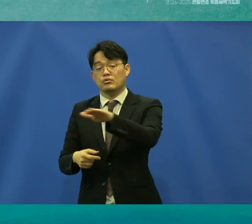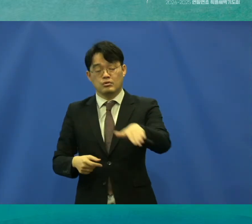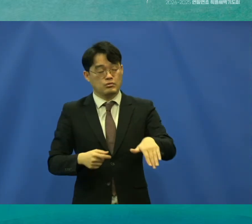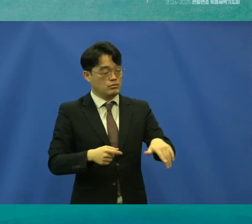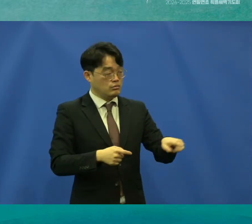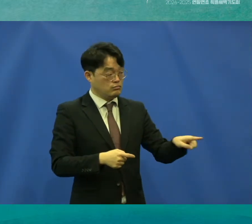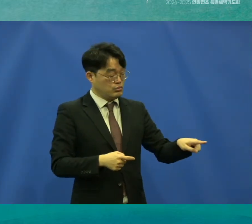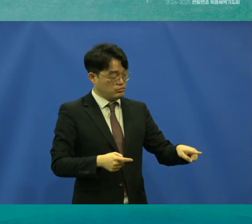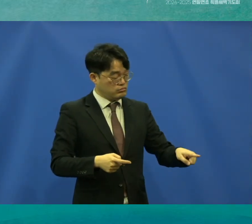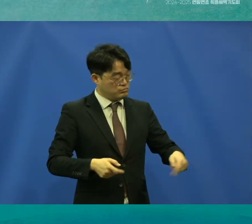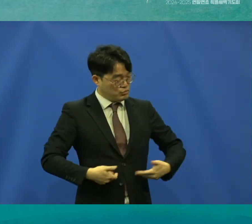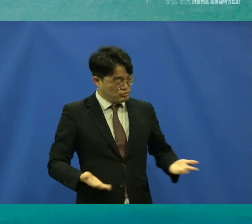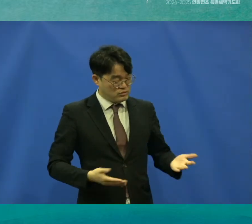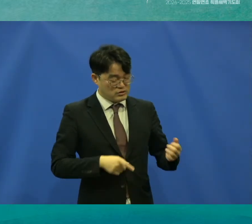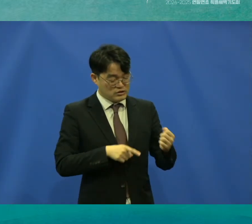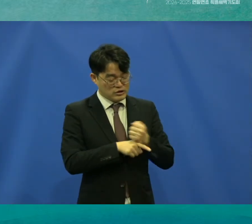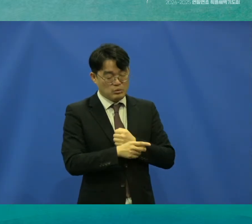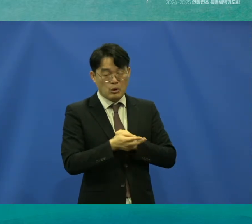왜 시험에 드는지,